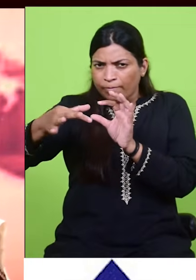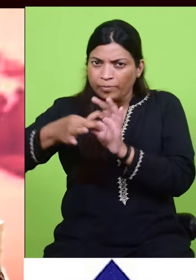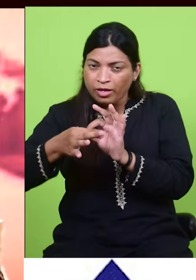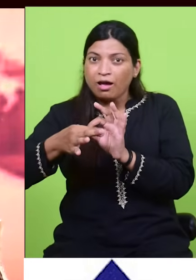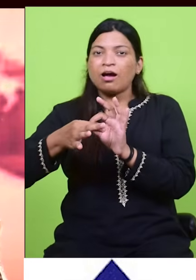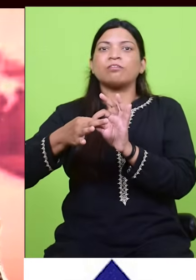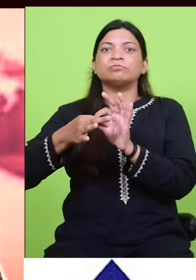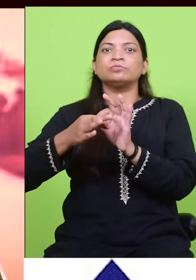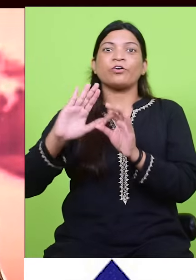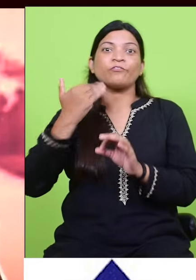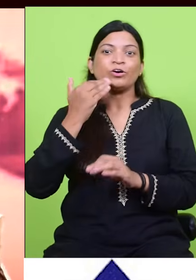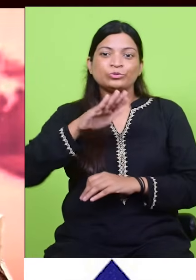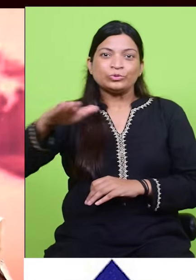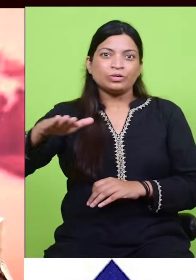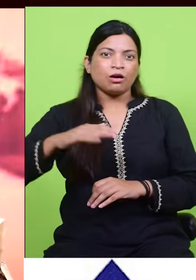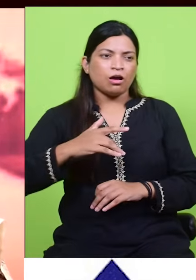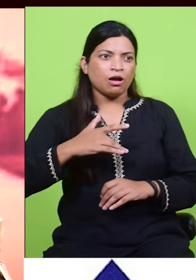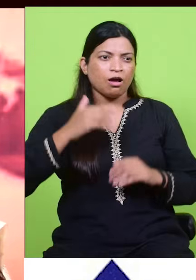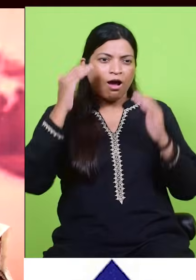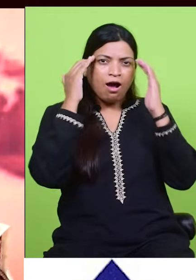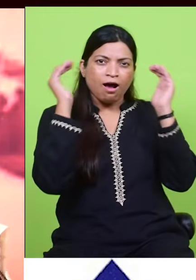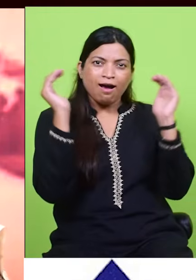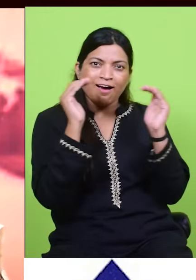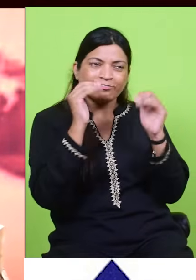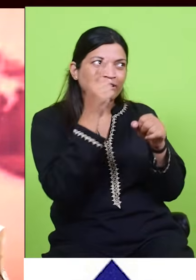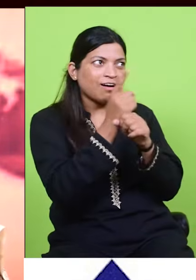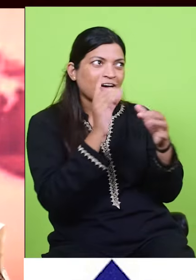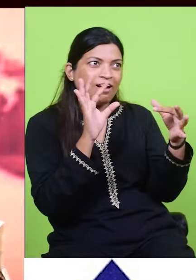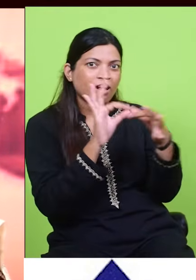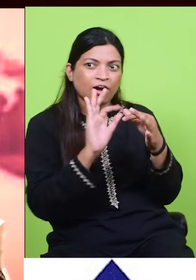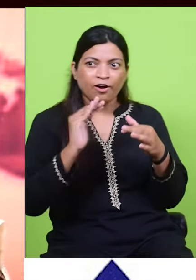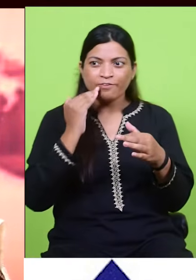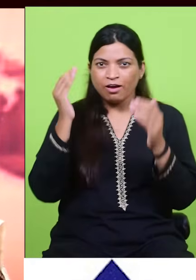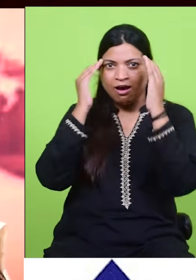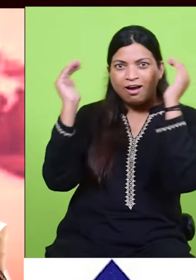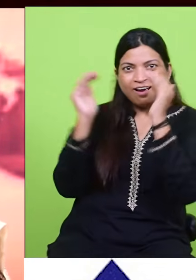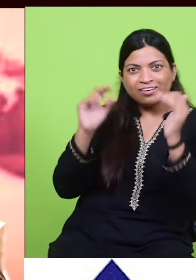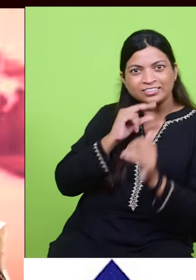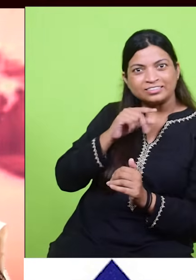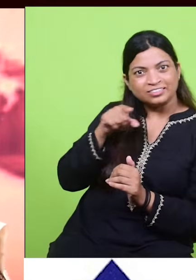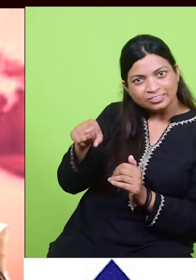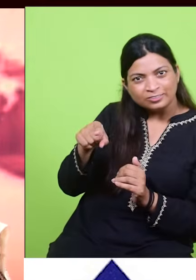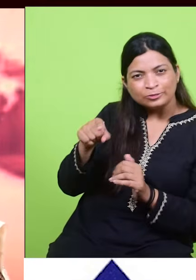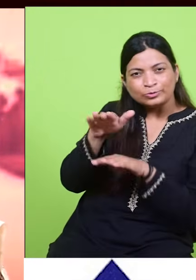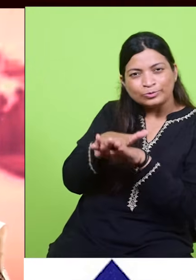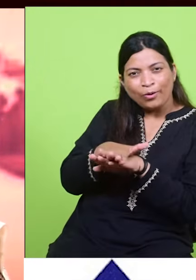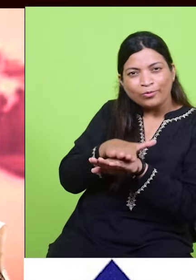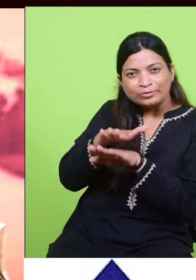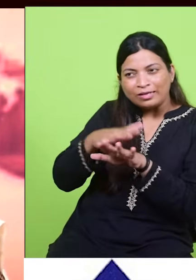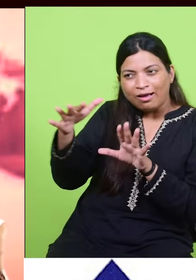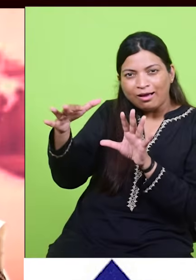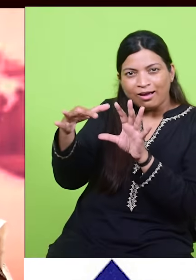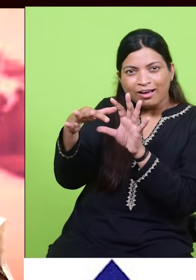टीचर के साथ में हमेशा एक है ना कंफर्ट आता है ना, जब तक बच्चों को, तभी वो उनके साथ में सीख सकते। तो जब वो कंफर्ट आ गया तो हम लोगों ने